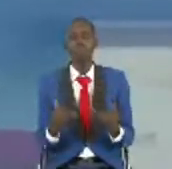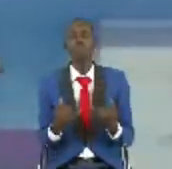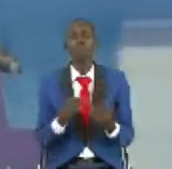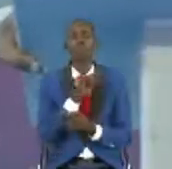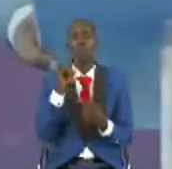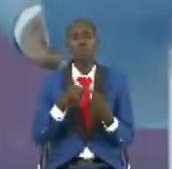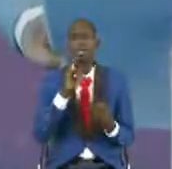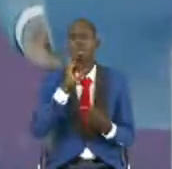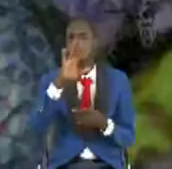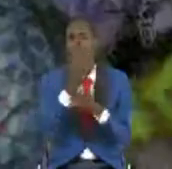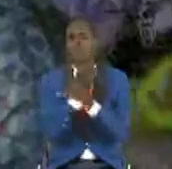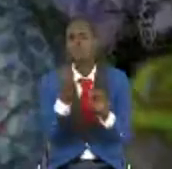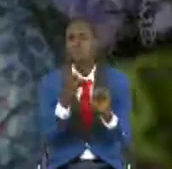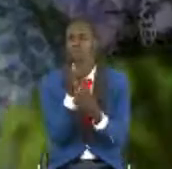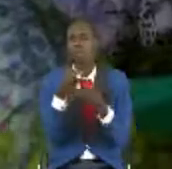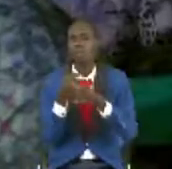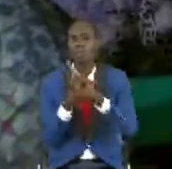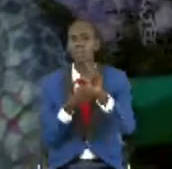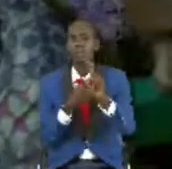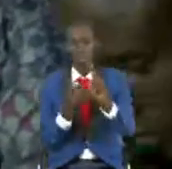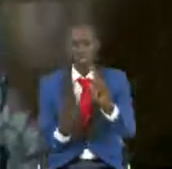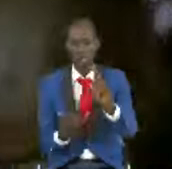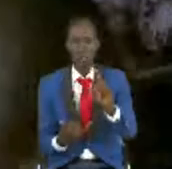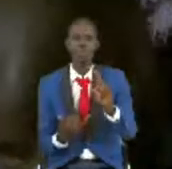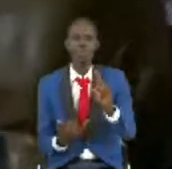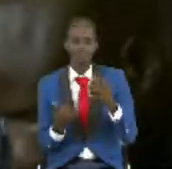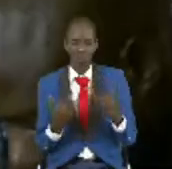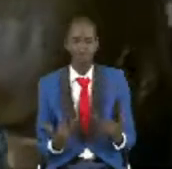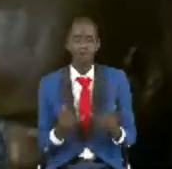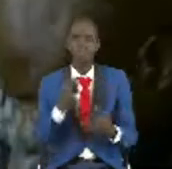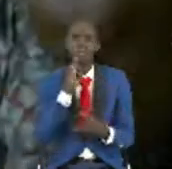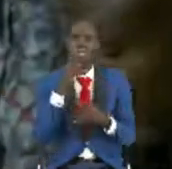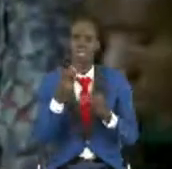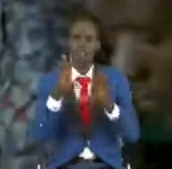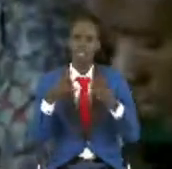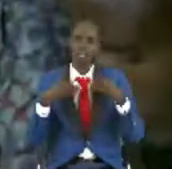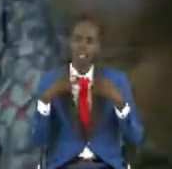Ta rédemption, c'est quand? Maintenant, c'est le temps favorable.